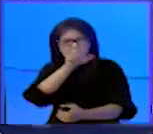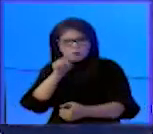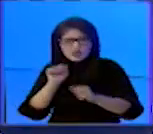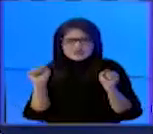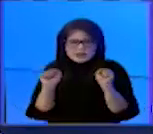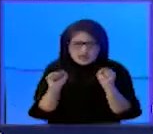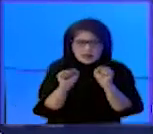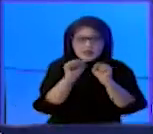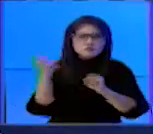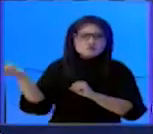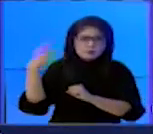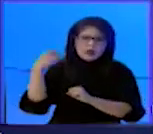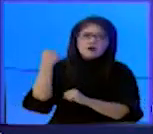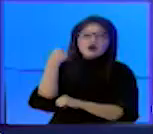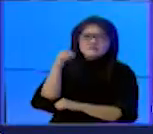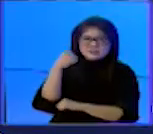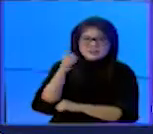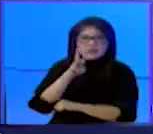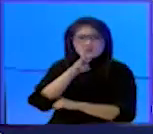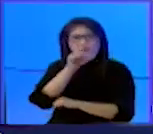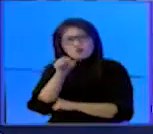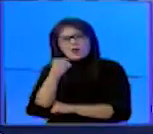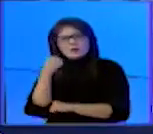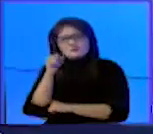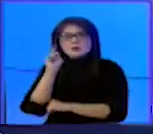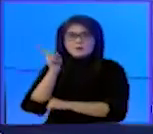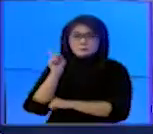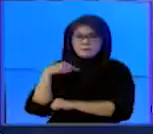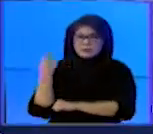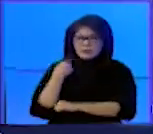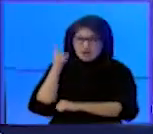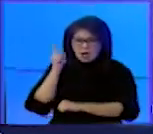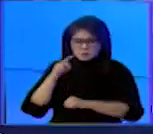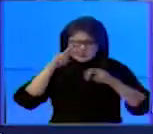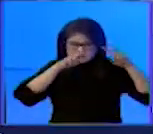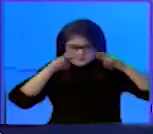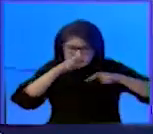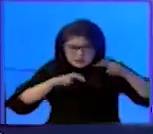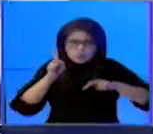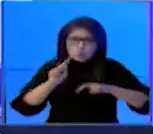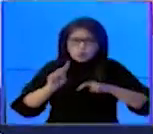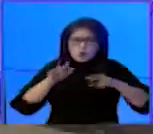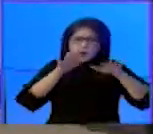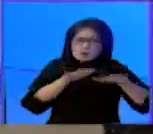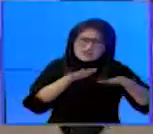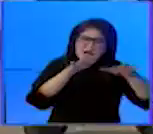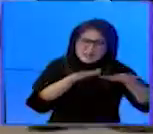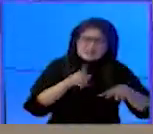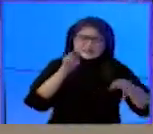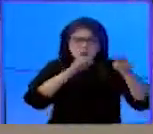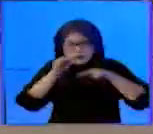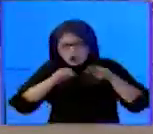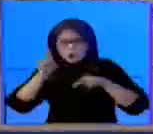3 bulan. Karena kita harus melakukan dengan hati-hati dan dengan benar.